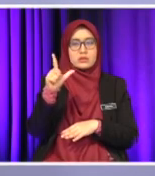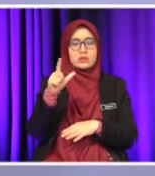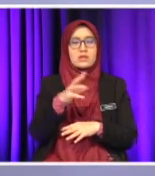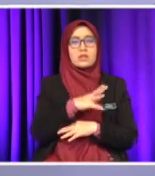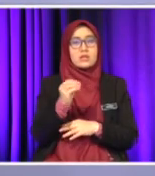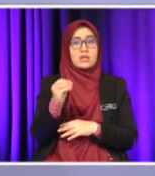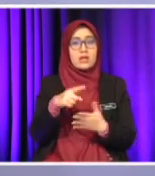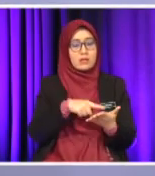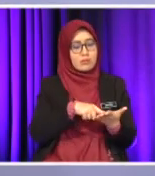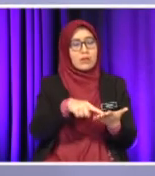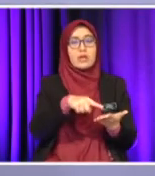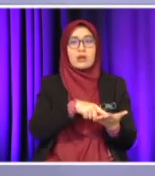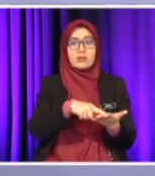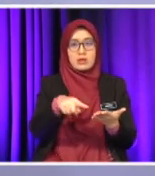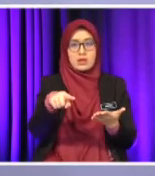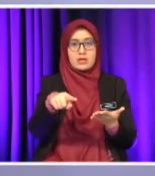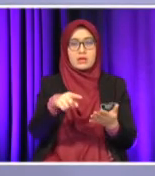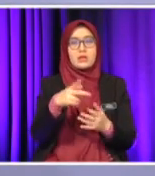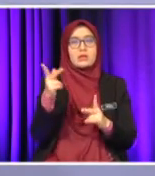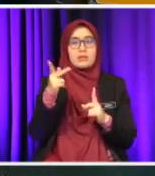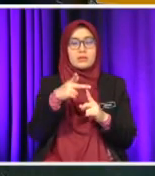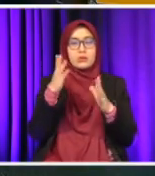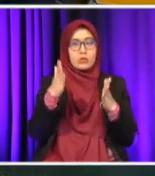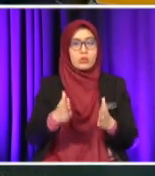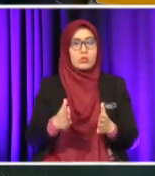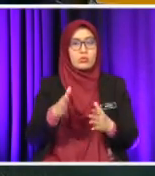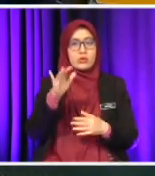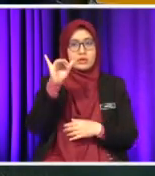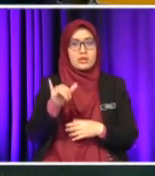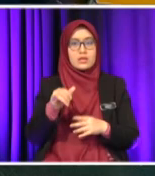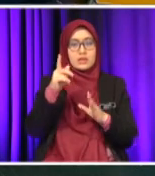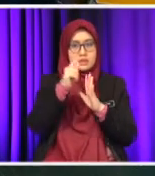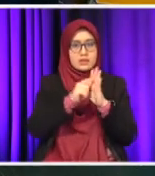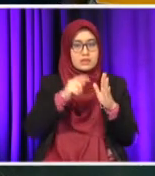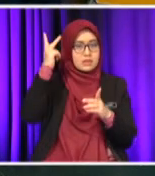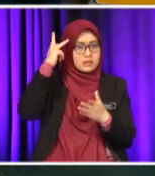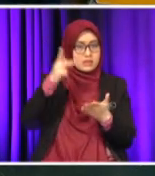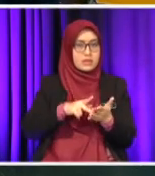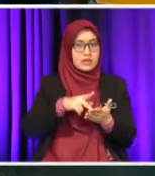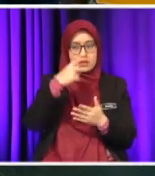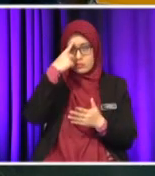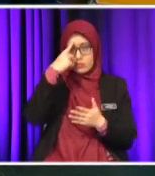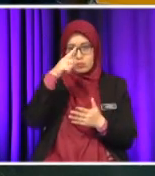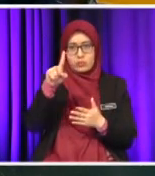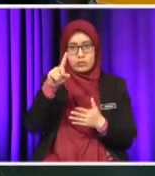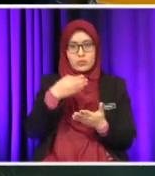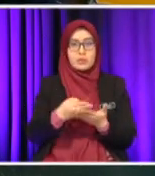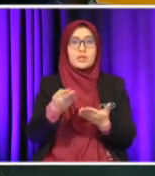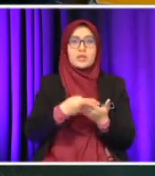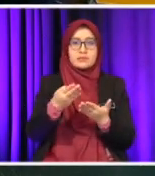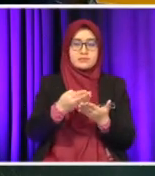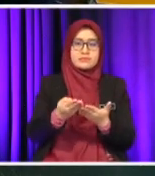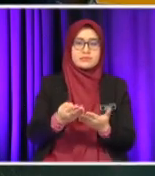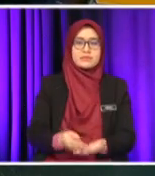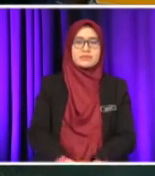mempromosikan produk saya bagus bagus pendekatan tuh sebab media sosial nih kenapa aku